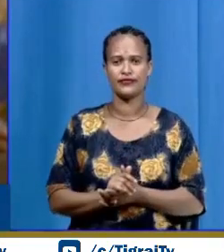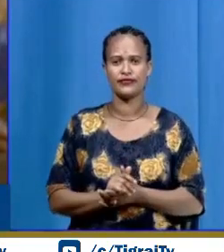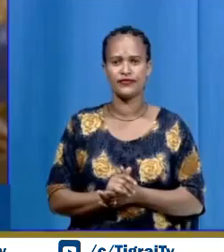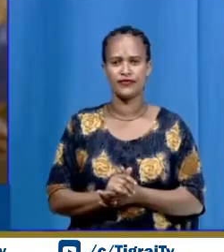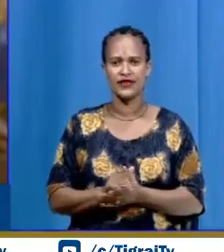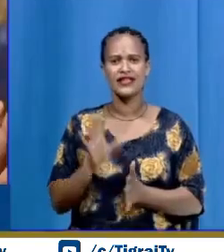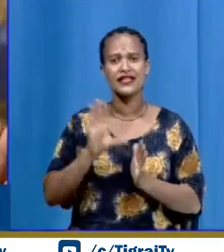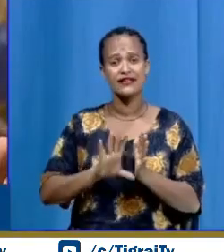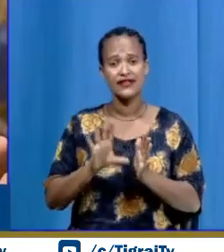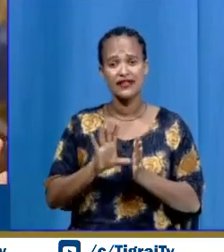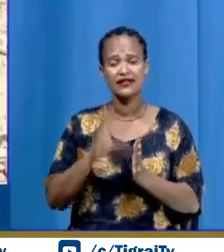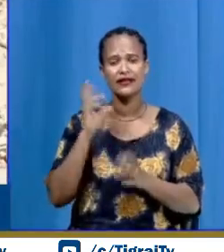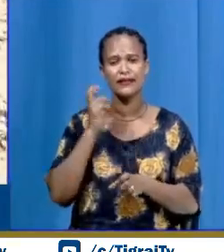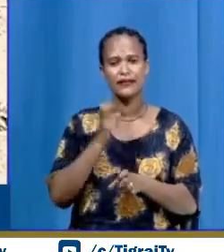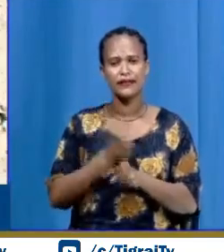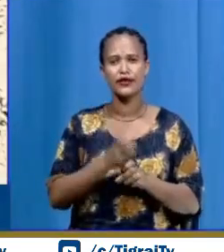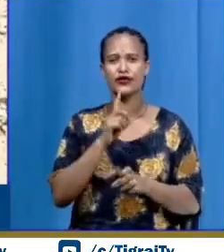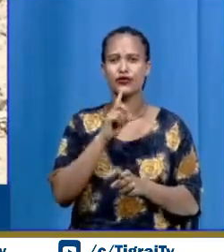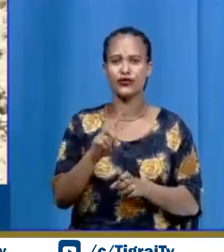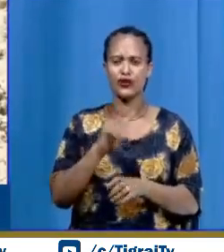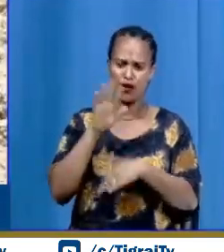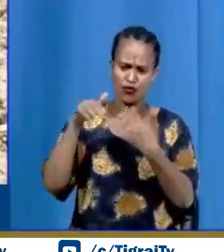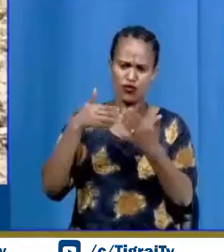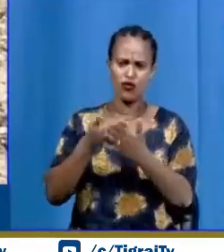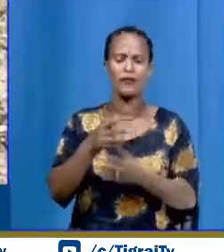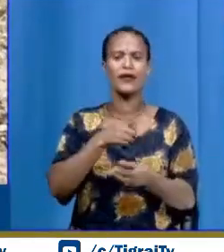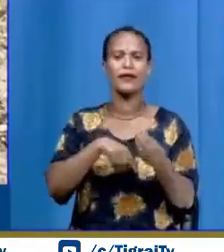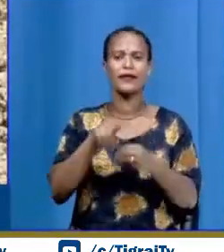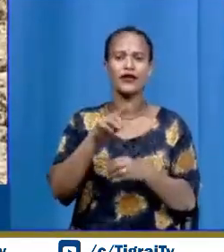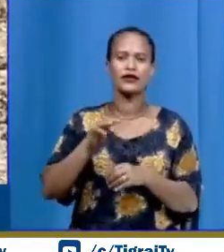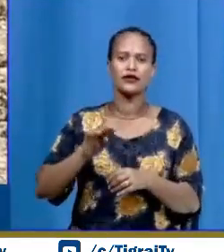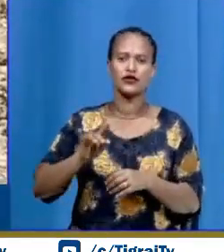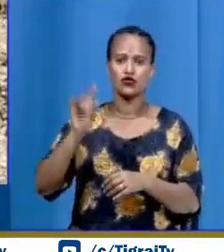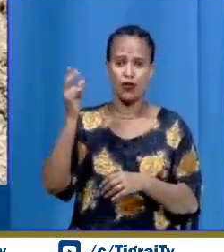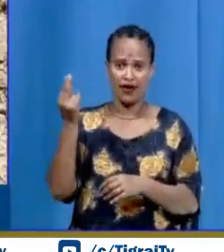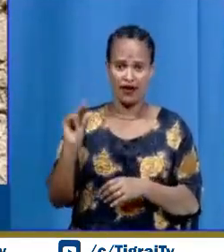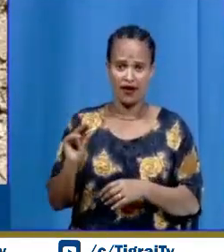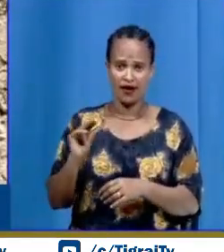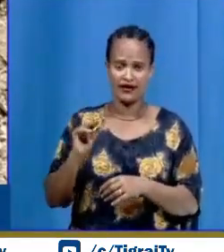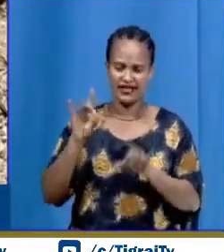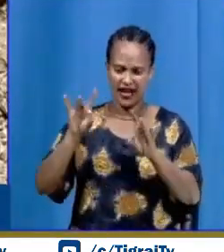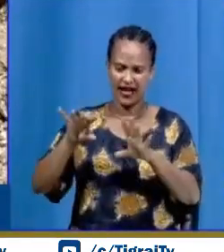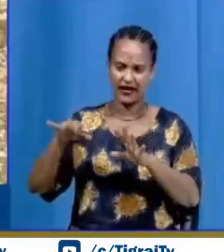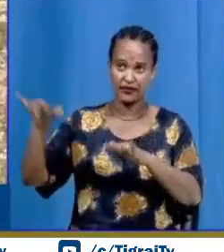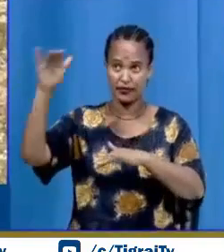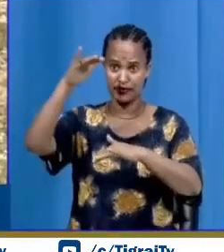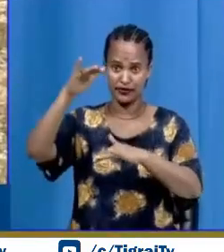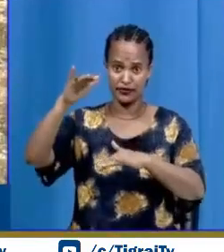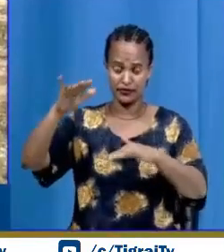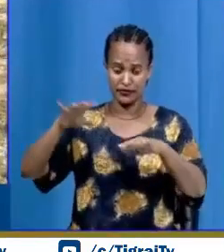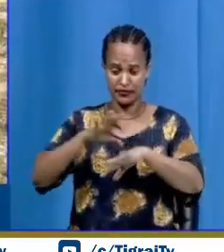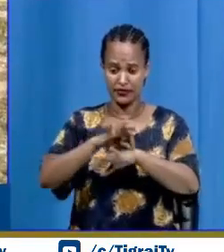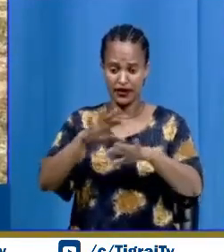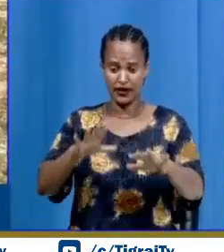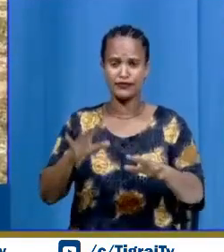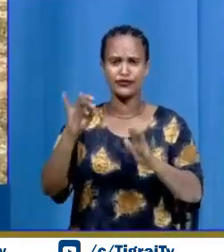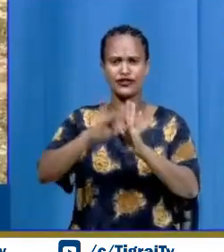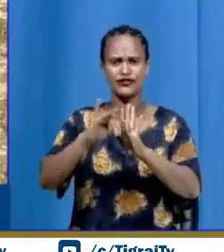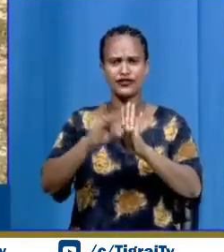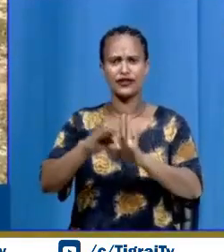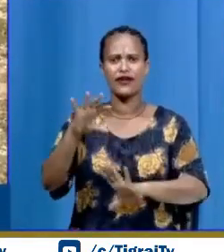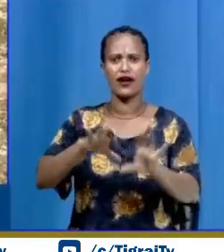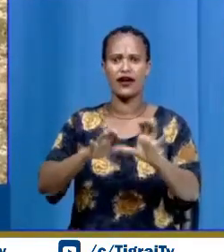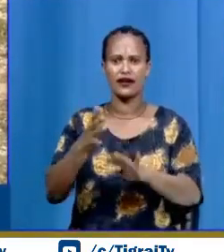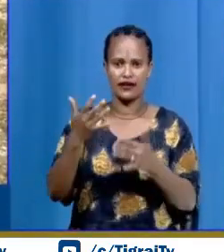ሰውቱ ግፍዒ ከቢድ እዩ። ዳርጋብ ኩሎም ካብታት ዞባ ጸላኢ ብምድርን ብሰማይን ብርሕቐትን ብቕርበትን ጨፍጫፋት